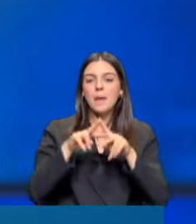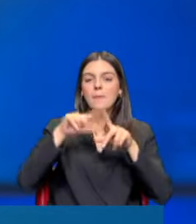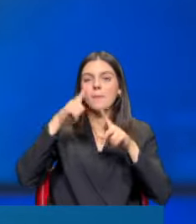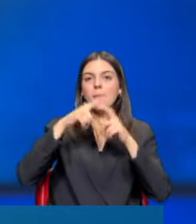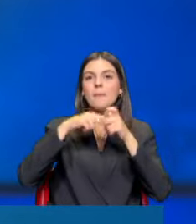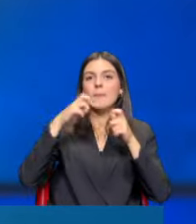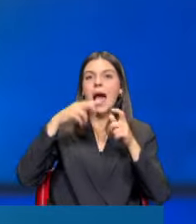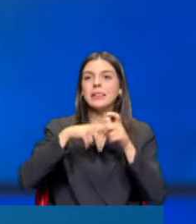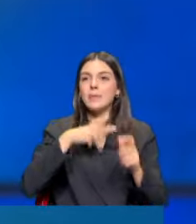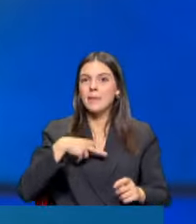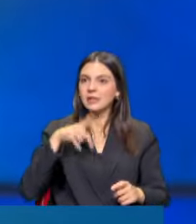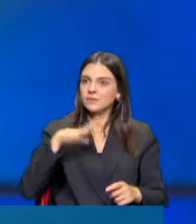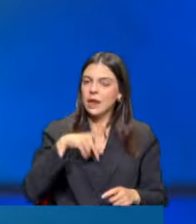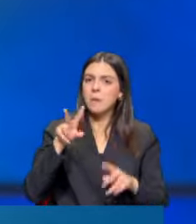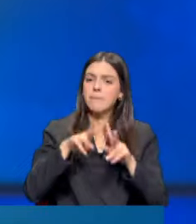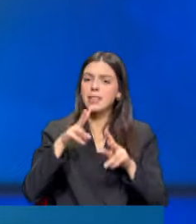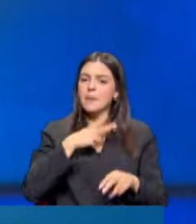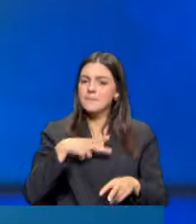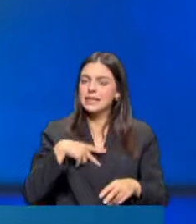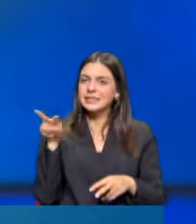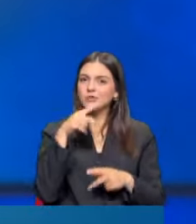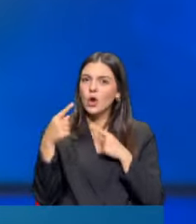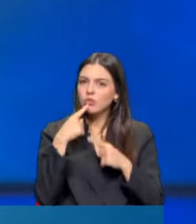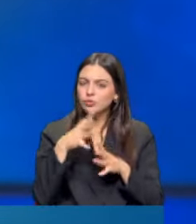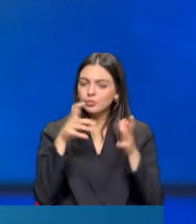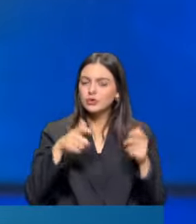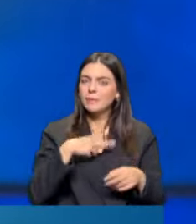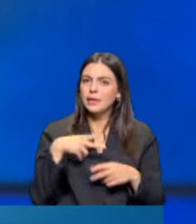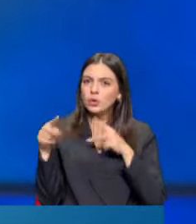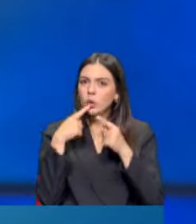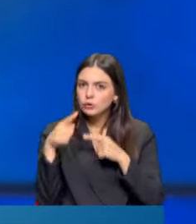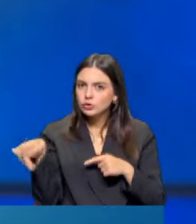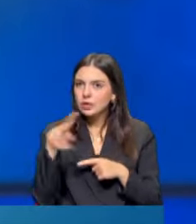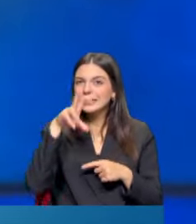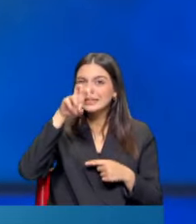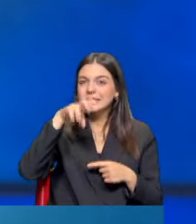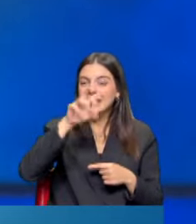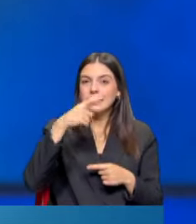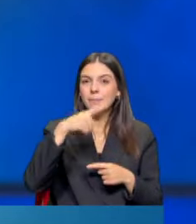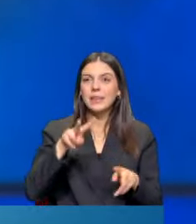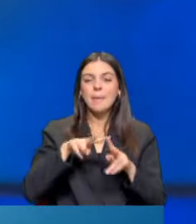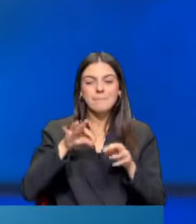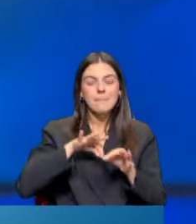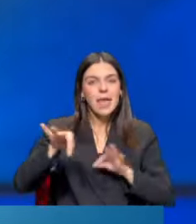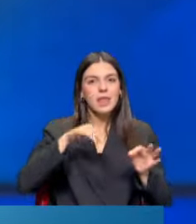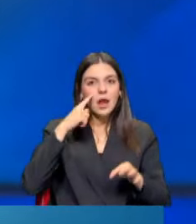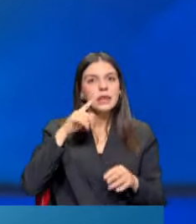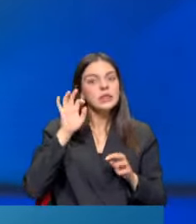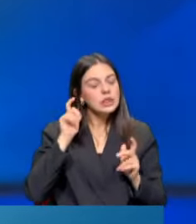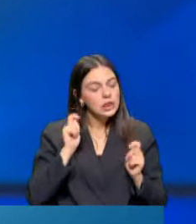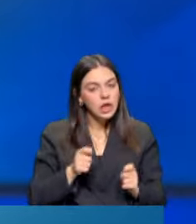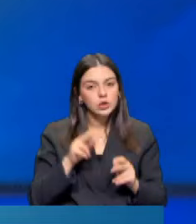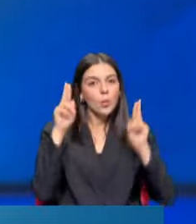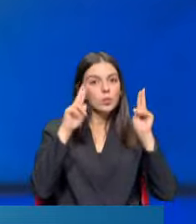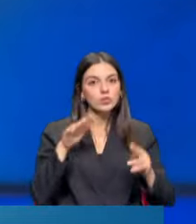bir o kadar yeri var. Konuştuk Maltepe Belediye'mizle ve Büyükşehir Belediye'mizle. Orada 80 bin metrekarede gerçekten modern,